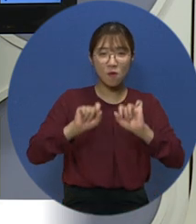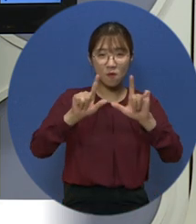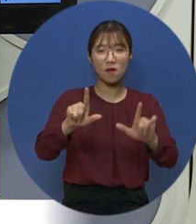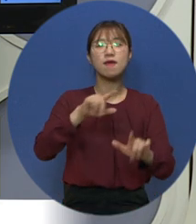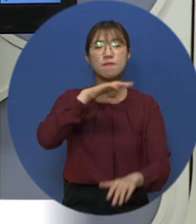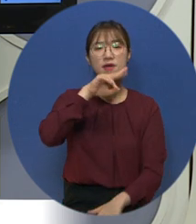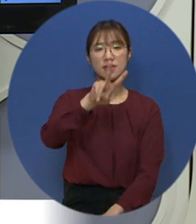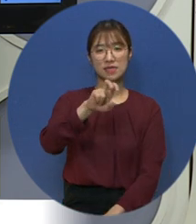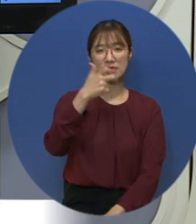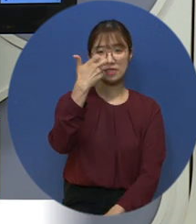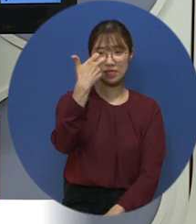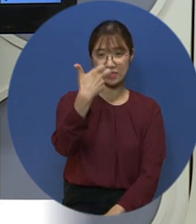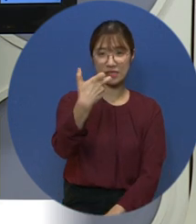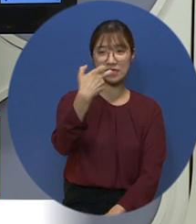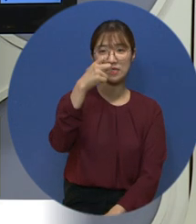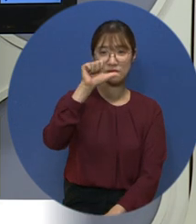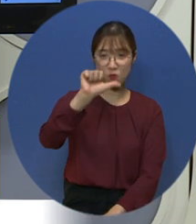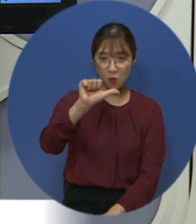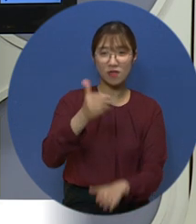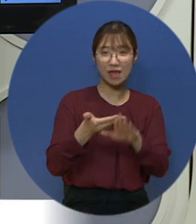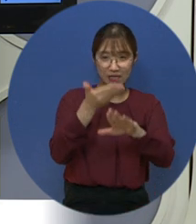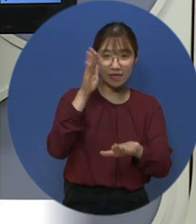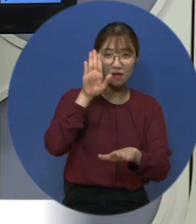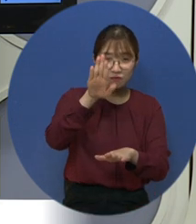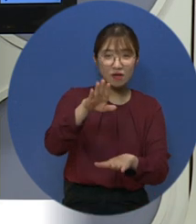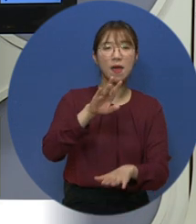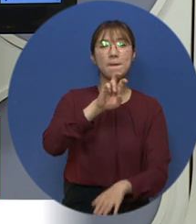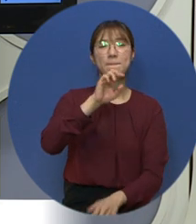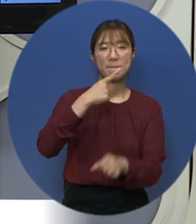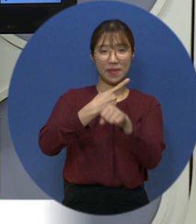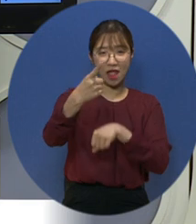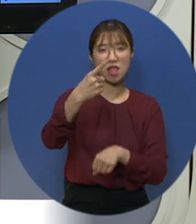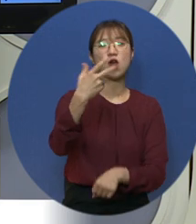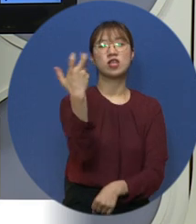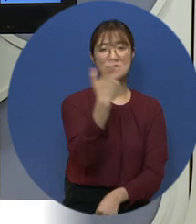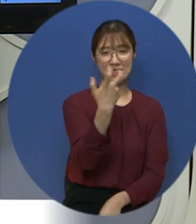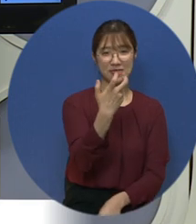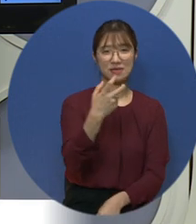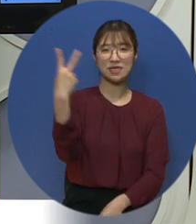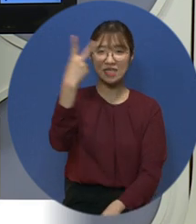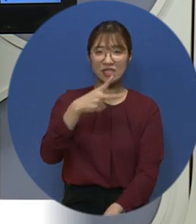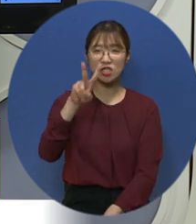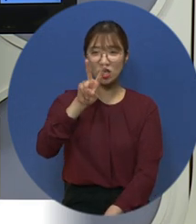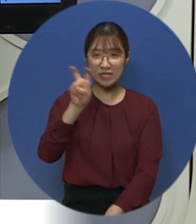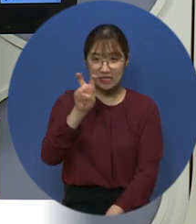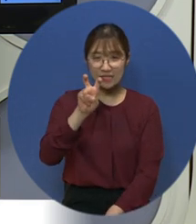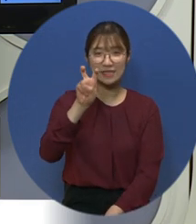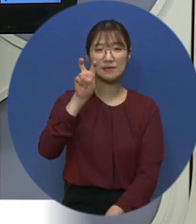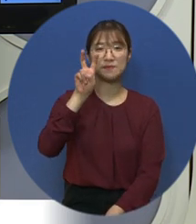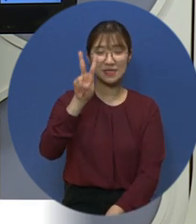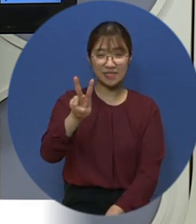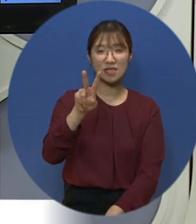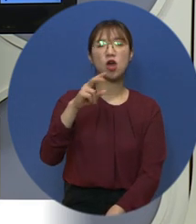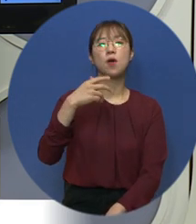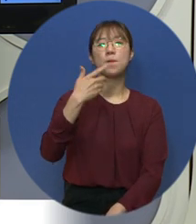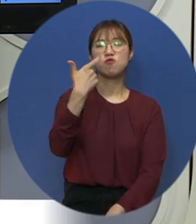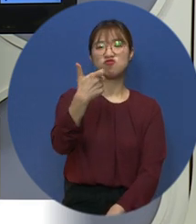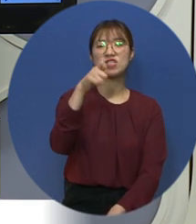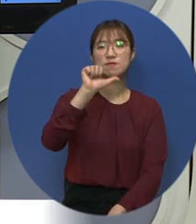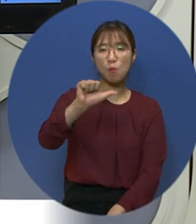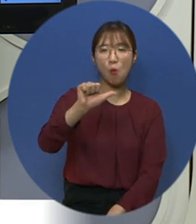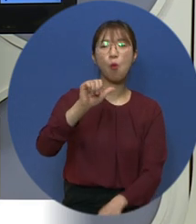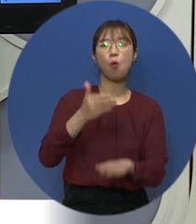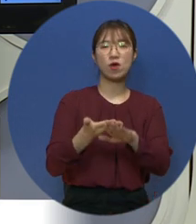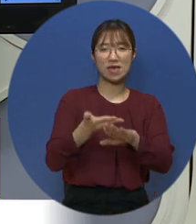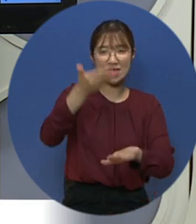이상 도인의 시작으로 내년에는 만 70세 이상 2012년에는 만 65세 235 든 노인에 대한